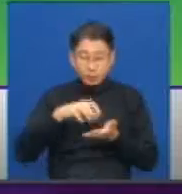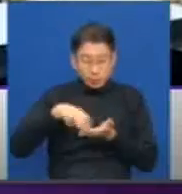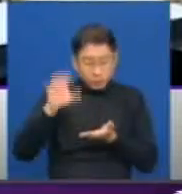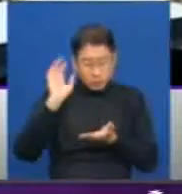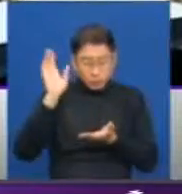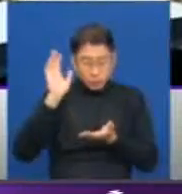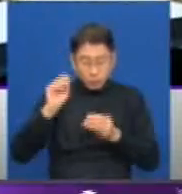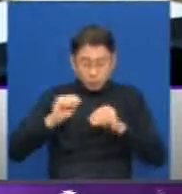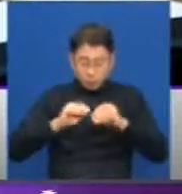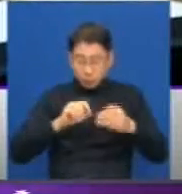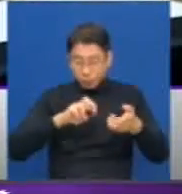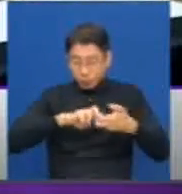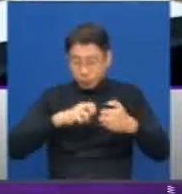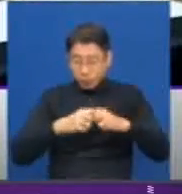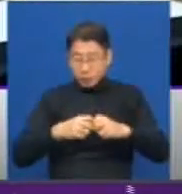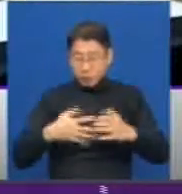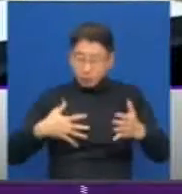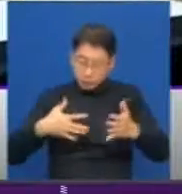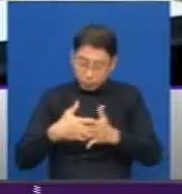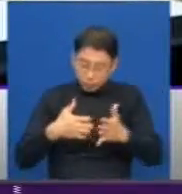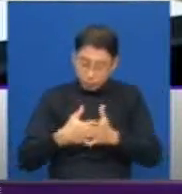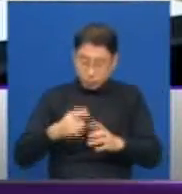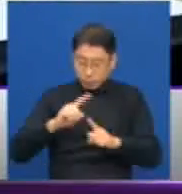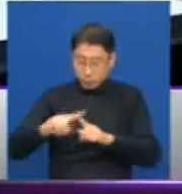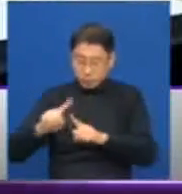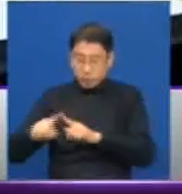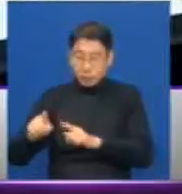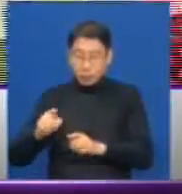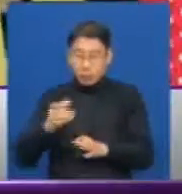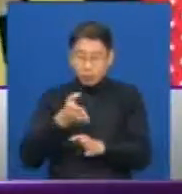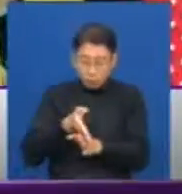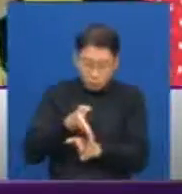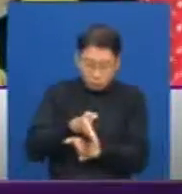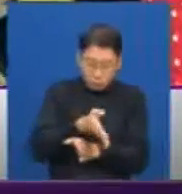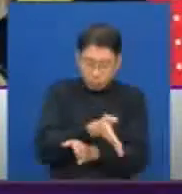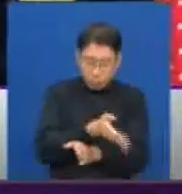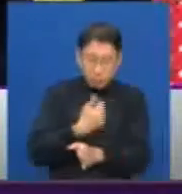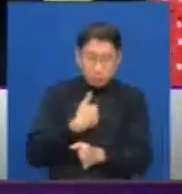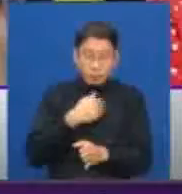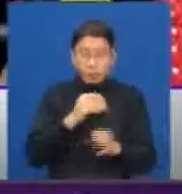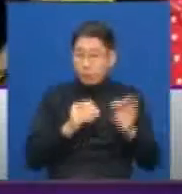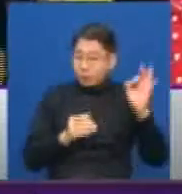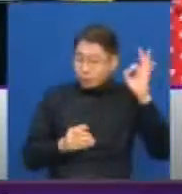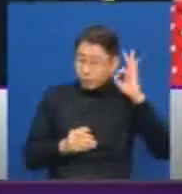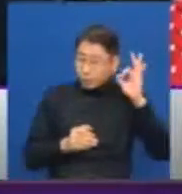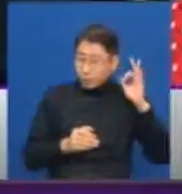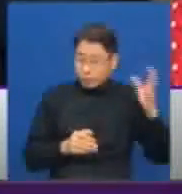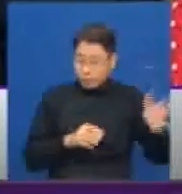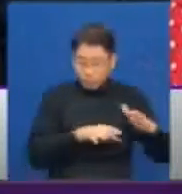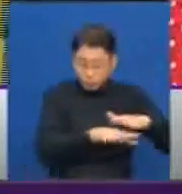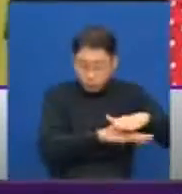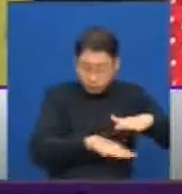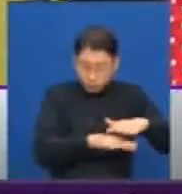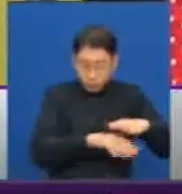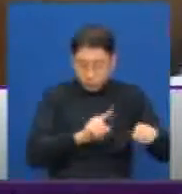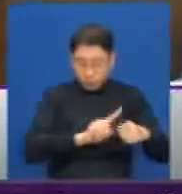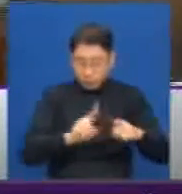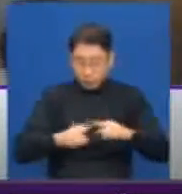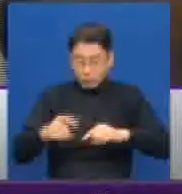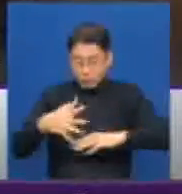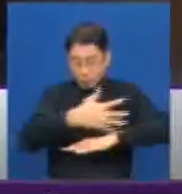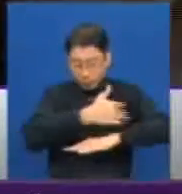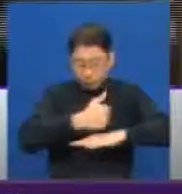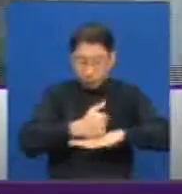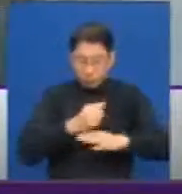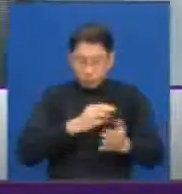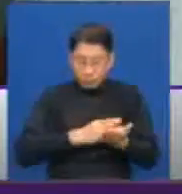ข้อมูลปัญหาอุปสรรคเกี่ยวกับการเลือกตั้งหลังจากที่ก่อนหน้านี้ทางคณะทำงานได้รับฟังข้อมูลจากตัวแทนของกลุ่มการเมืองนักวิชา